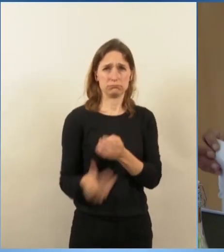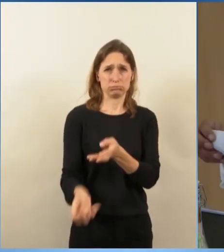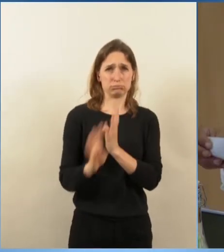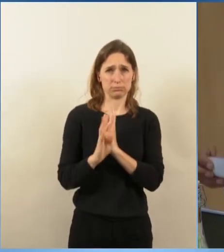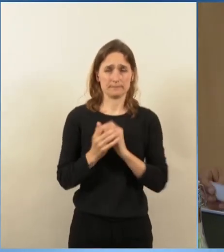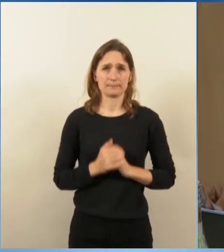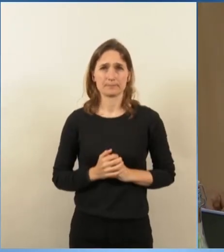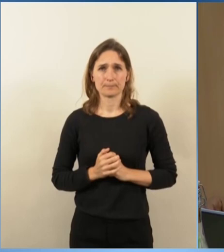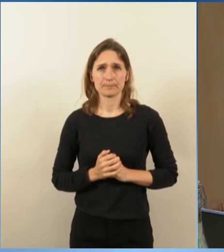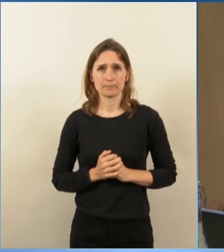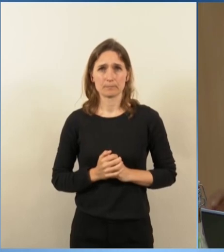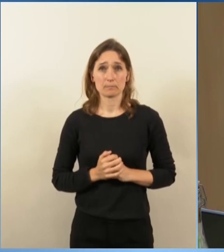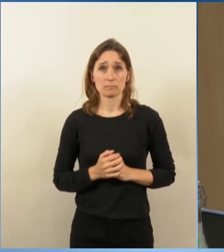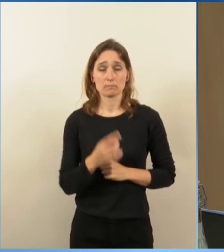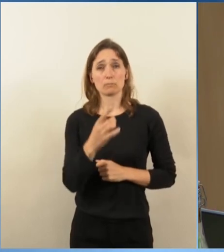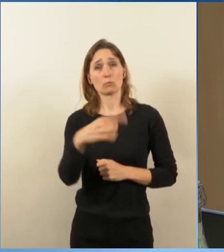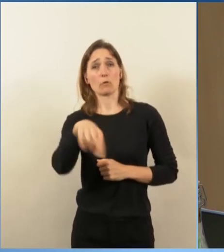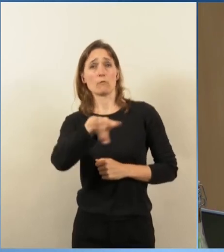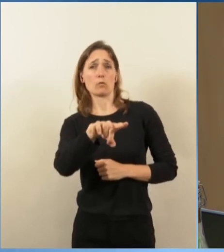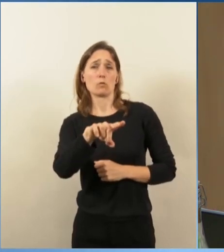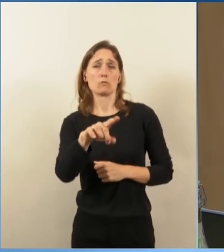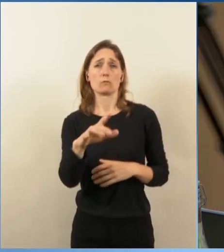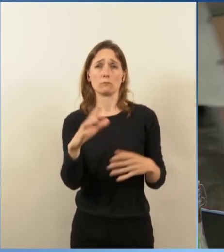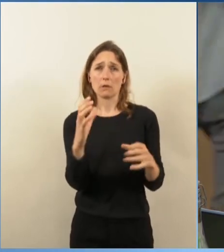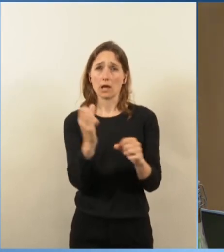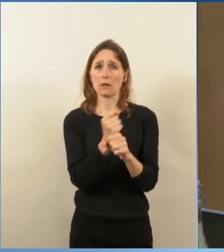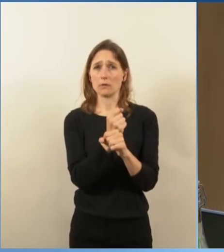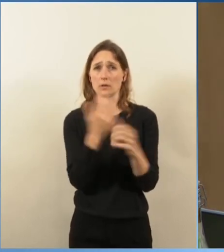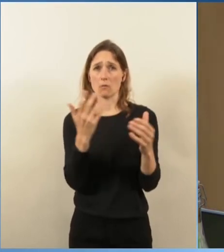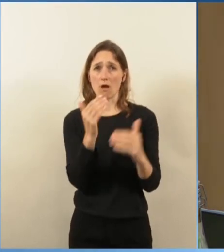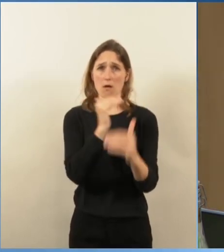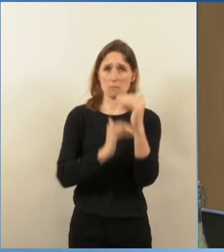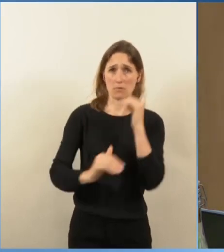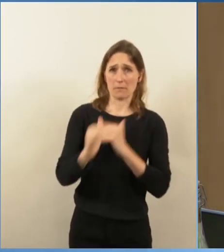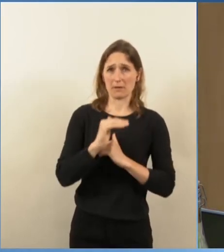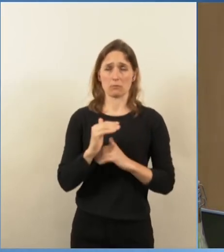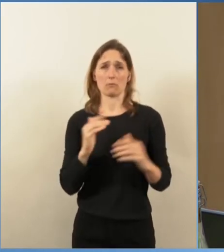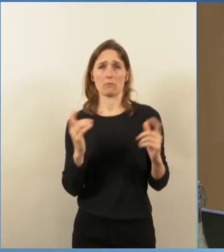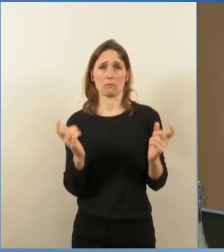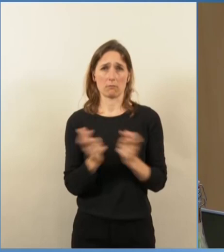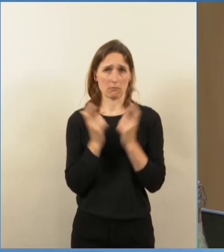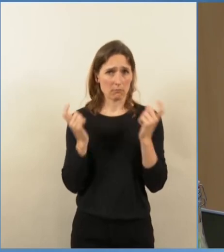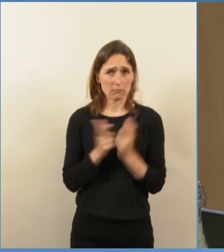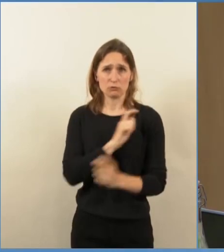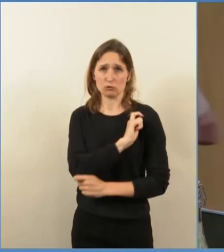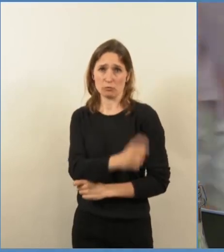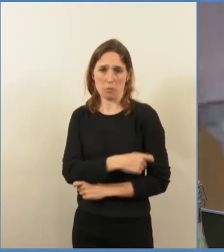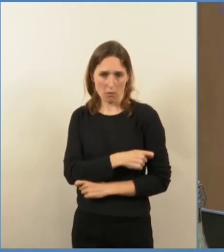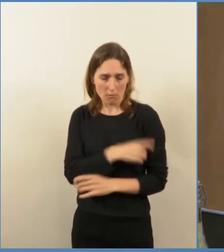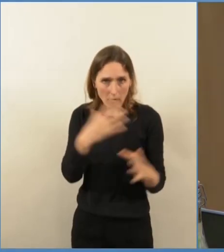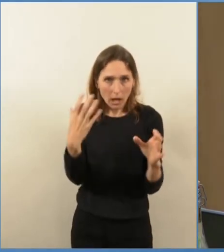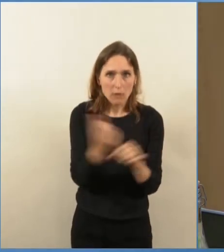vous avez su faire concernant la programmation du Palais des Sports faites-le avec le Théâtre